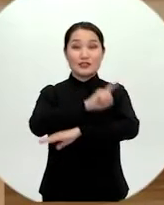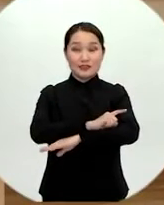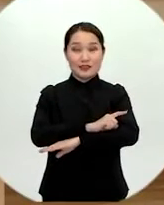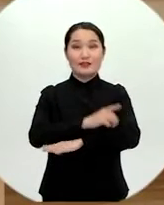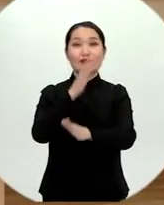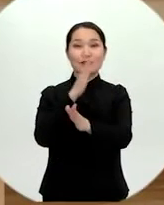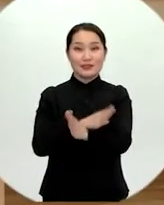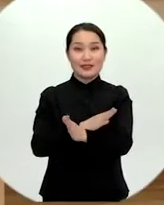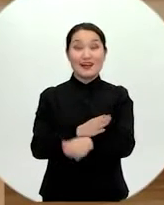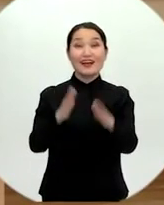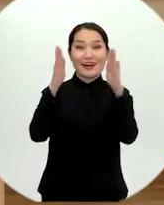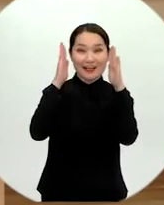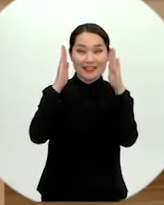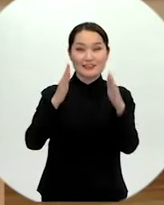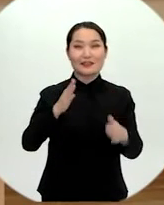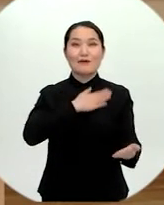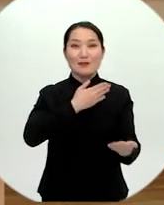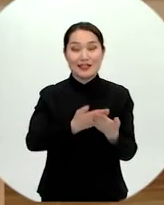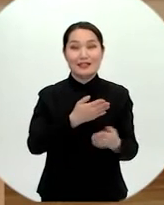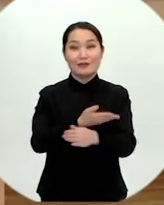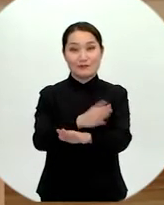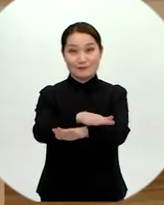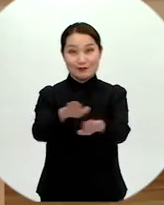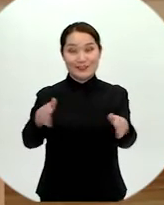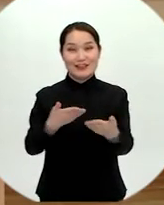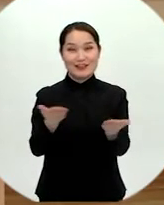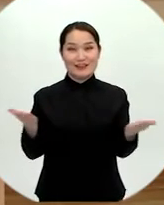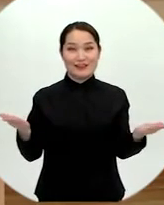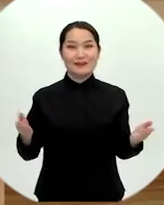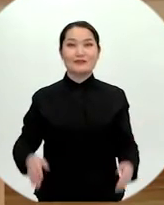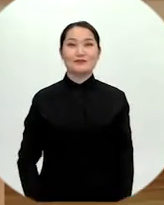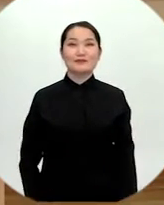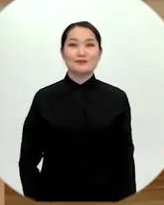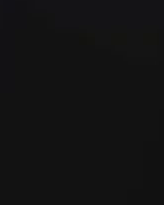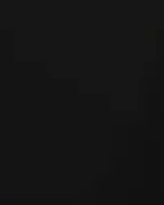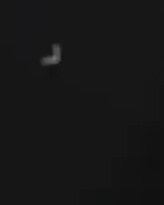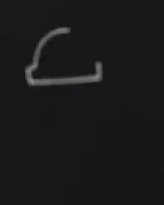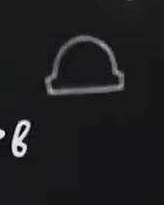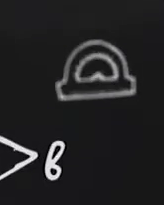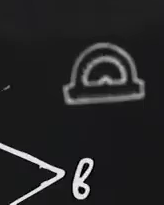За ингээд өнөөдрийн хичээл энд дүрээд дуслаа. Анхаарал тавьсан хүүхдүүдэд баярлалаа.